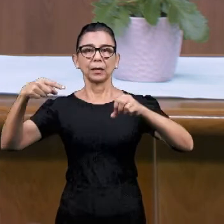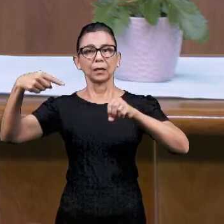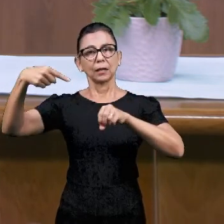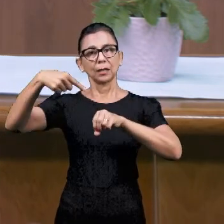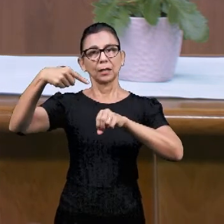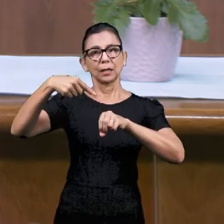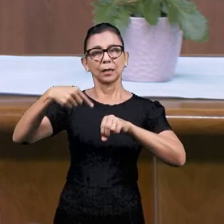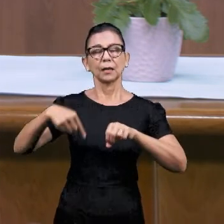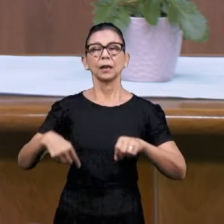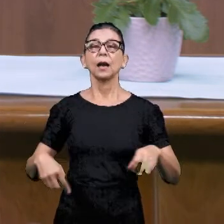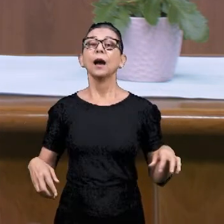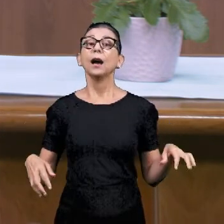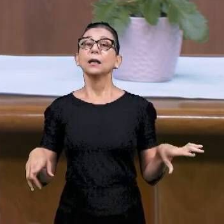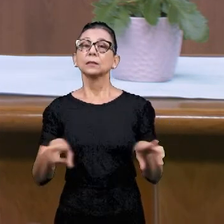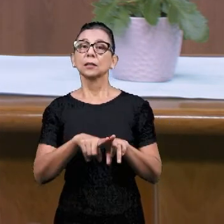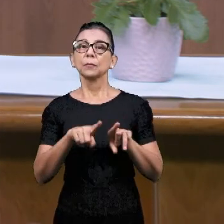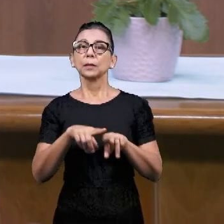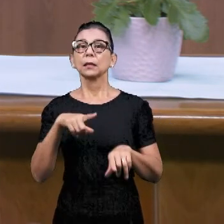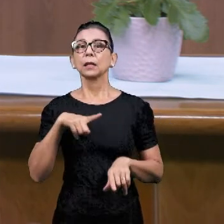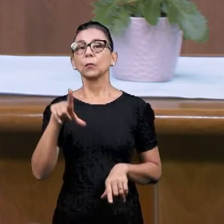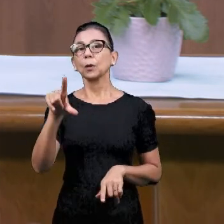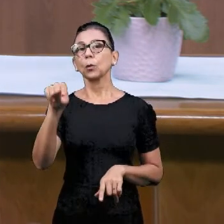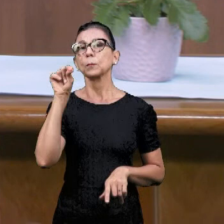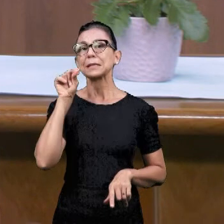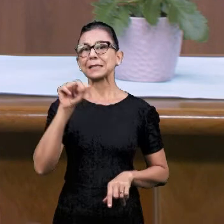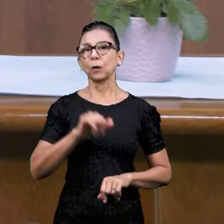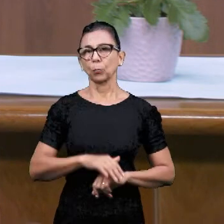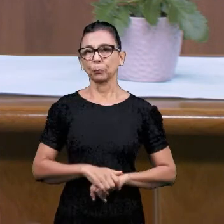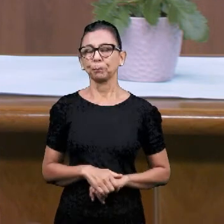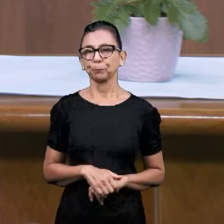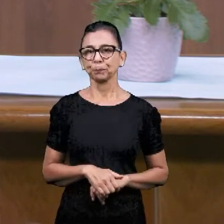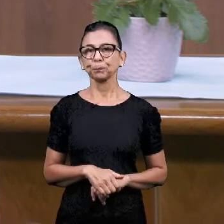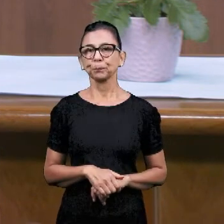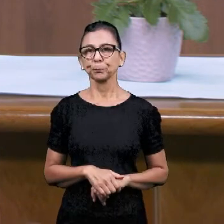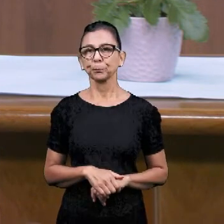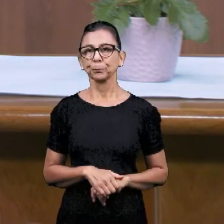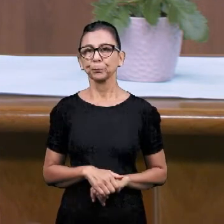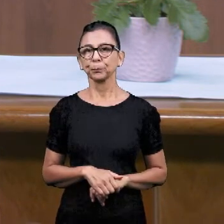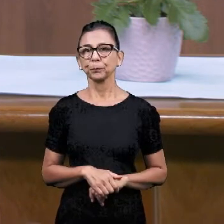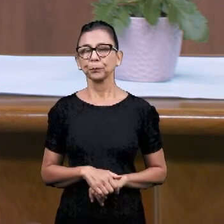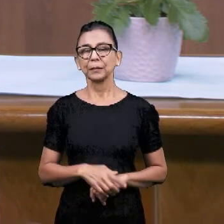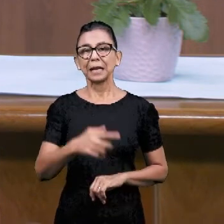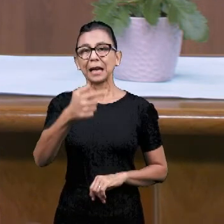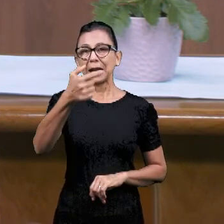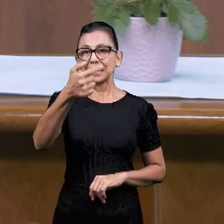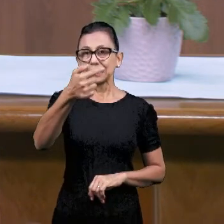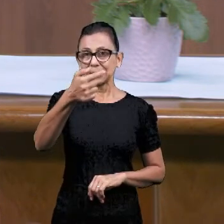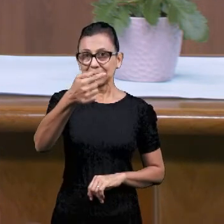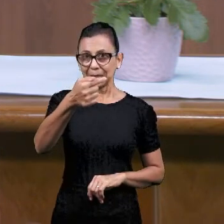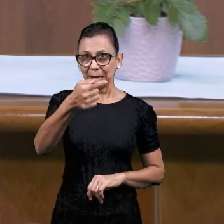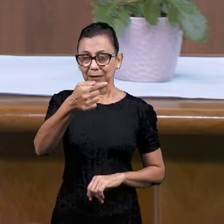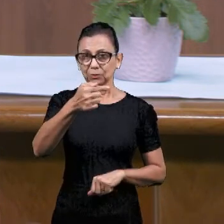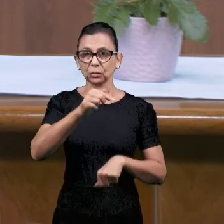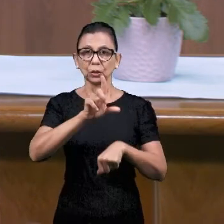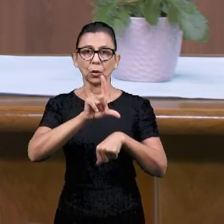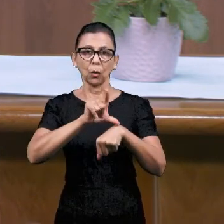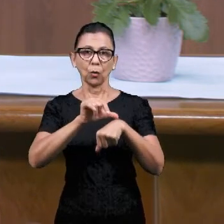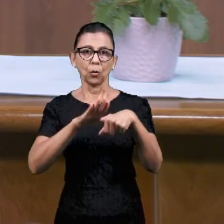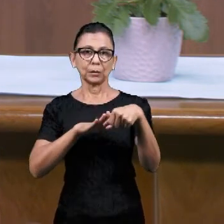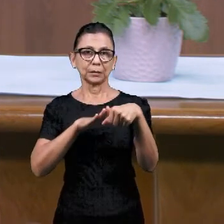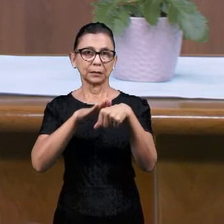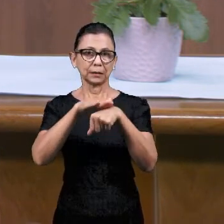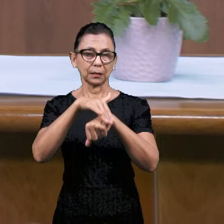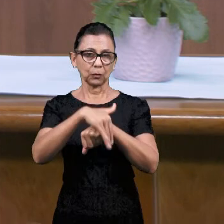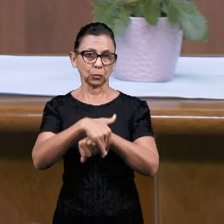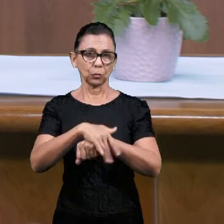une alternative à cette programmation qui se donne à 19h par la Rede Brasil de télévision. Rede